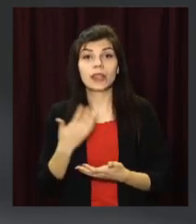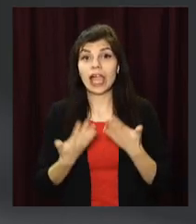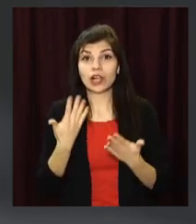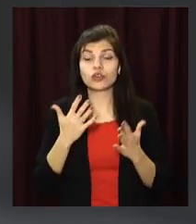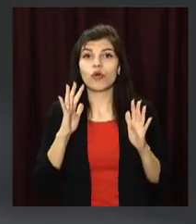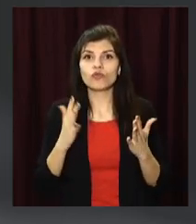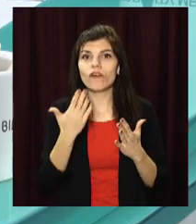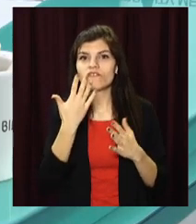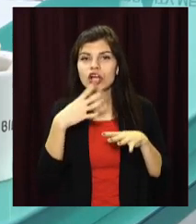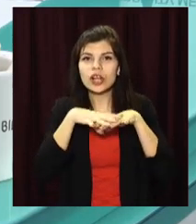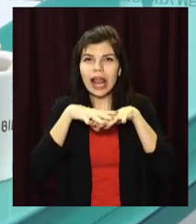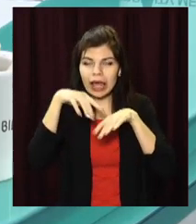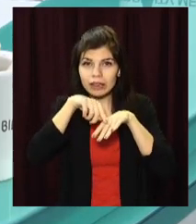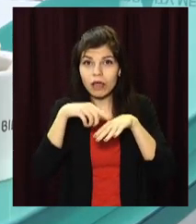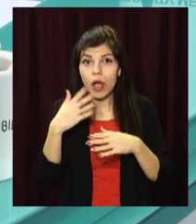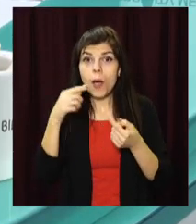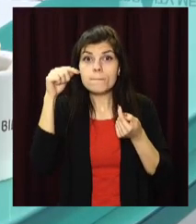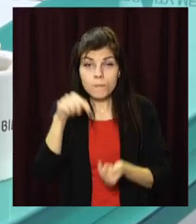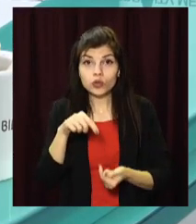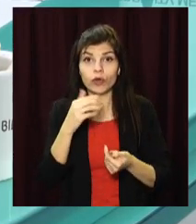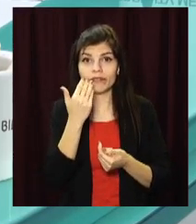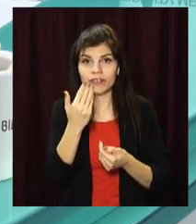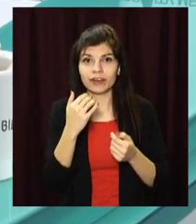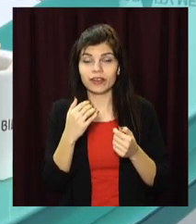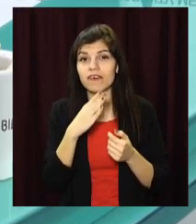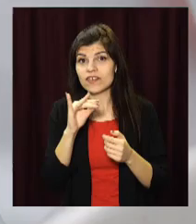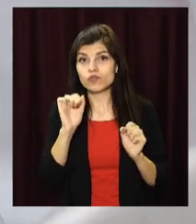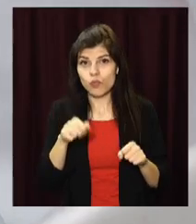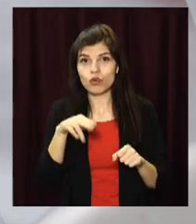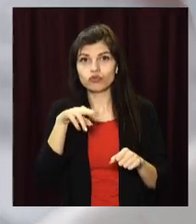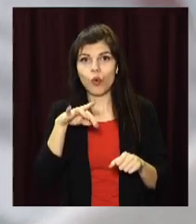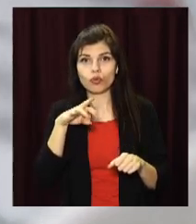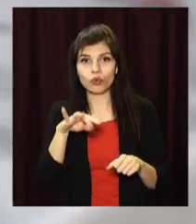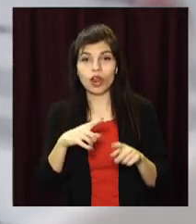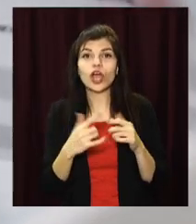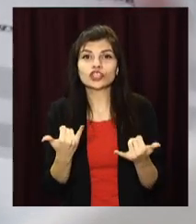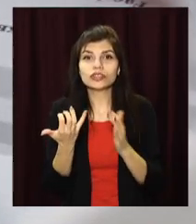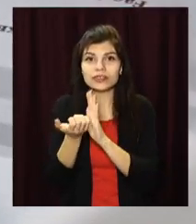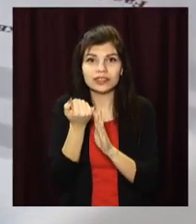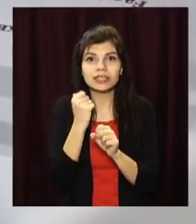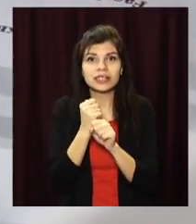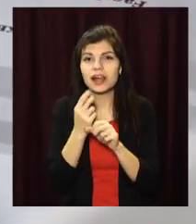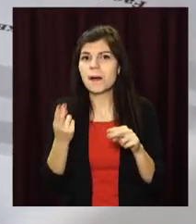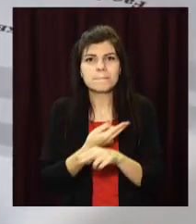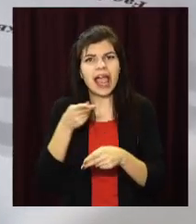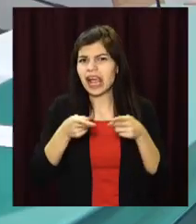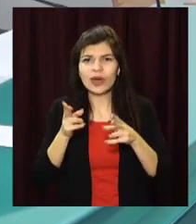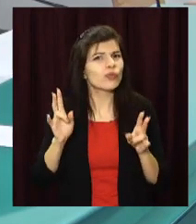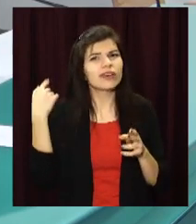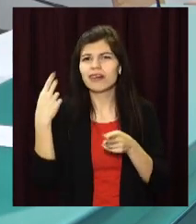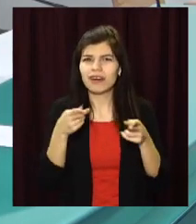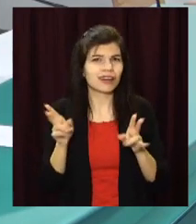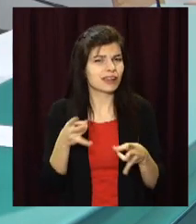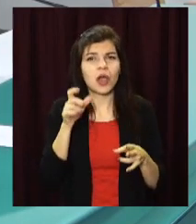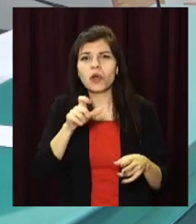клітини підійдуть для трансплантації, ви станете донором. Сьогодні забір клітин можна робити без хірургічних втручань. Лікарі кажуть,